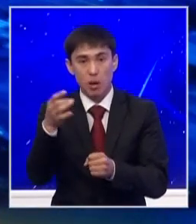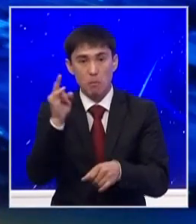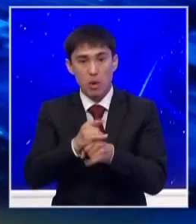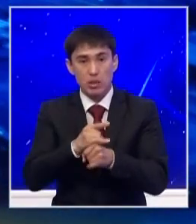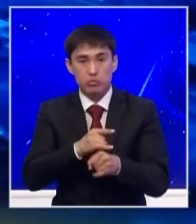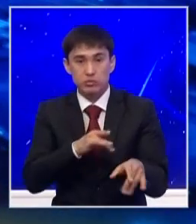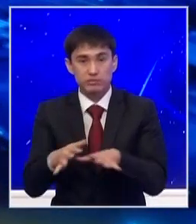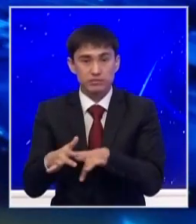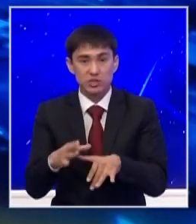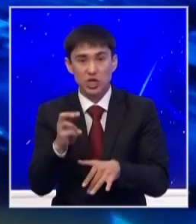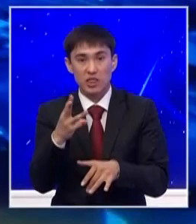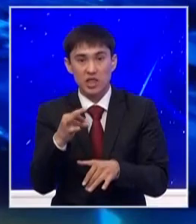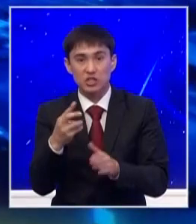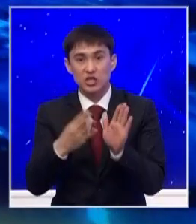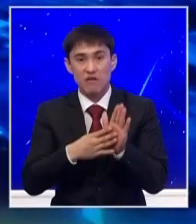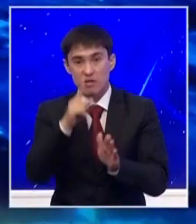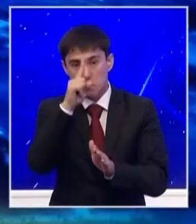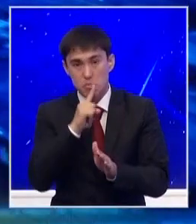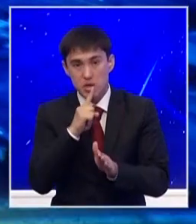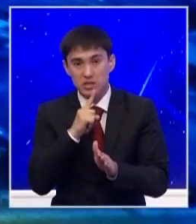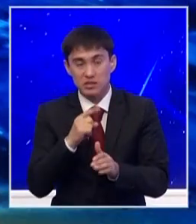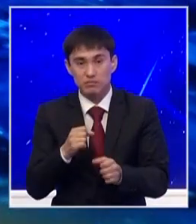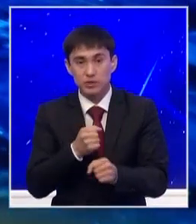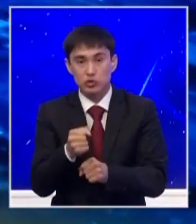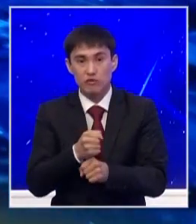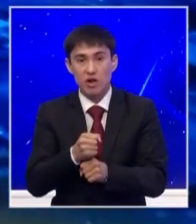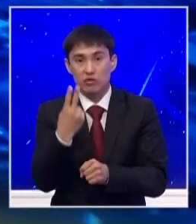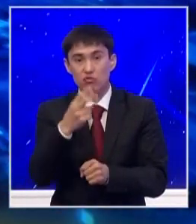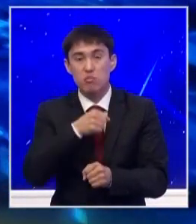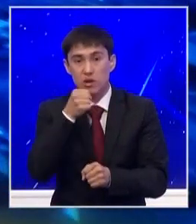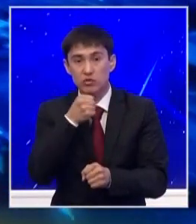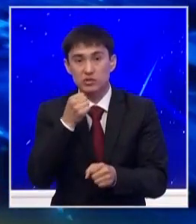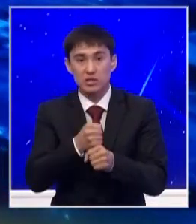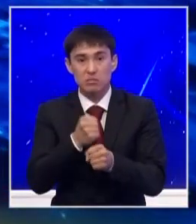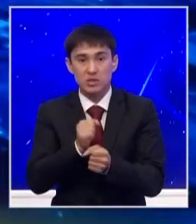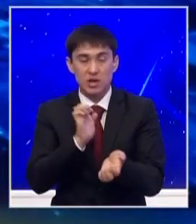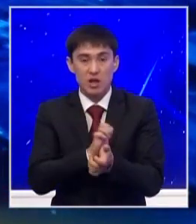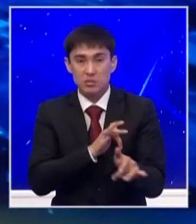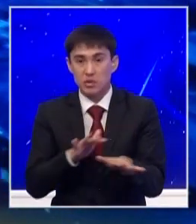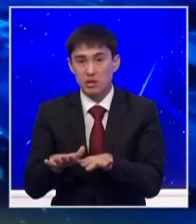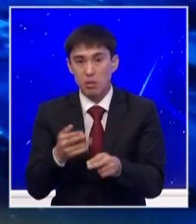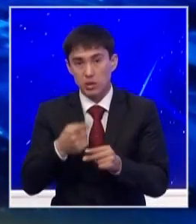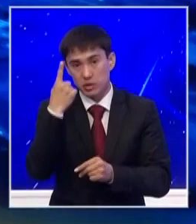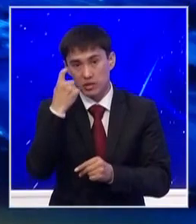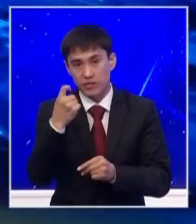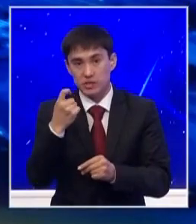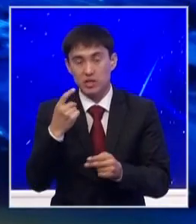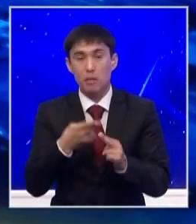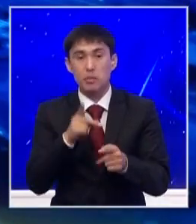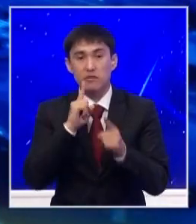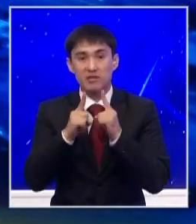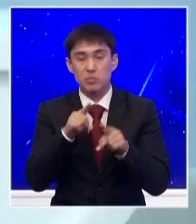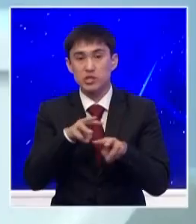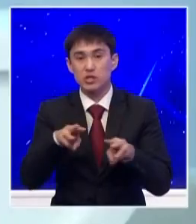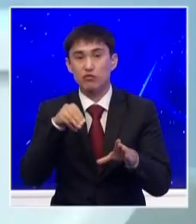применяя шантаж. В течение 9 месяцев сводница принуждала двух подростков заниматься грязным делом. Об этом стало известно на брифинге